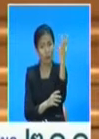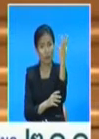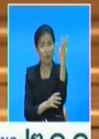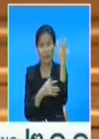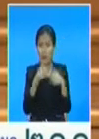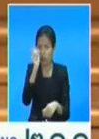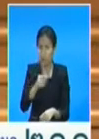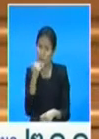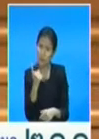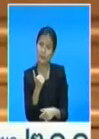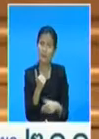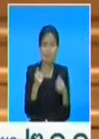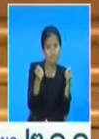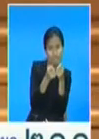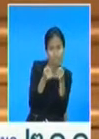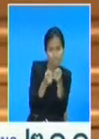ต้องมีศิลปะ